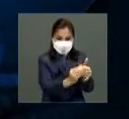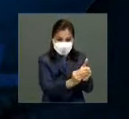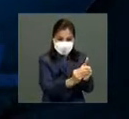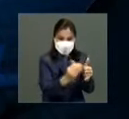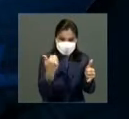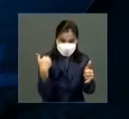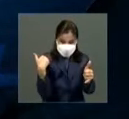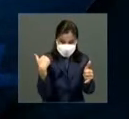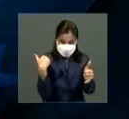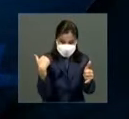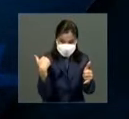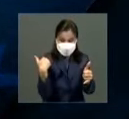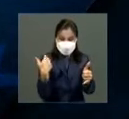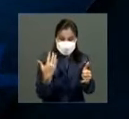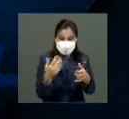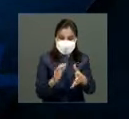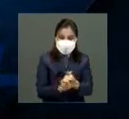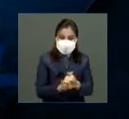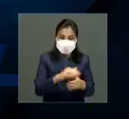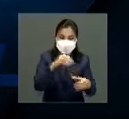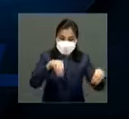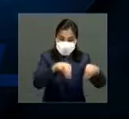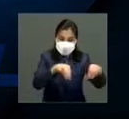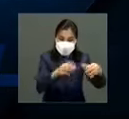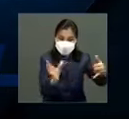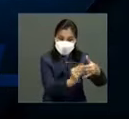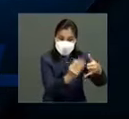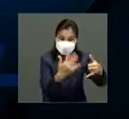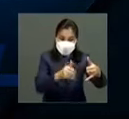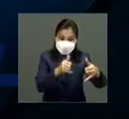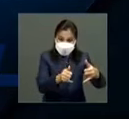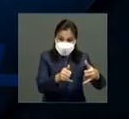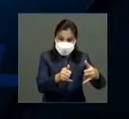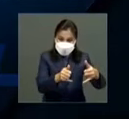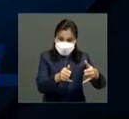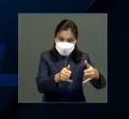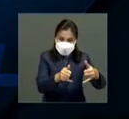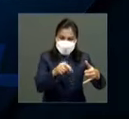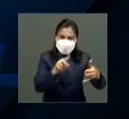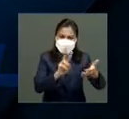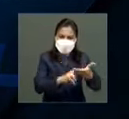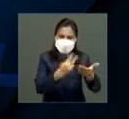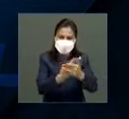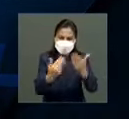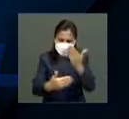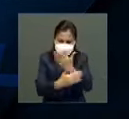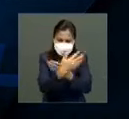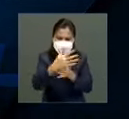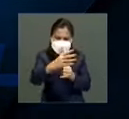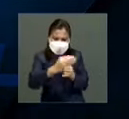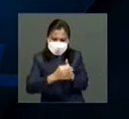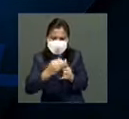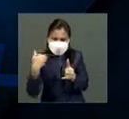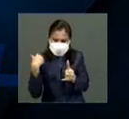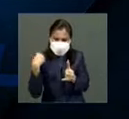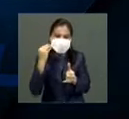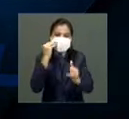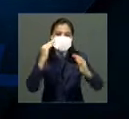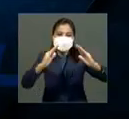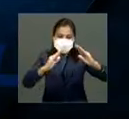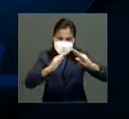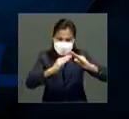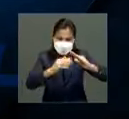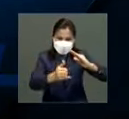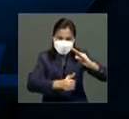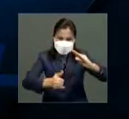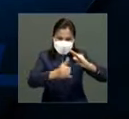ที่เขายังไม่ติดเชื้อนะครับเพราะเขาอยู่ใกล้คนติดเชื้อเพราะฉะนั้นเราจะเรียกว่าเขาเป็น high risk contact ออกมาซึ่งโดยส่วนหนึ่งก็จะอยู่ที่บ้านนะครับ